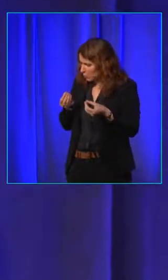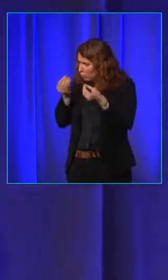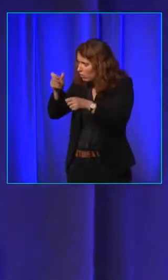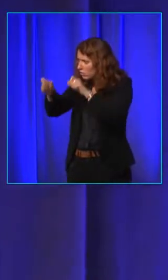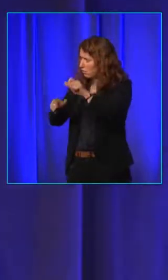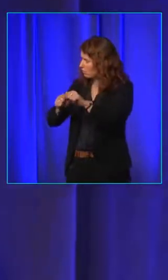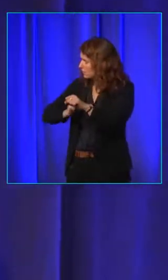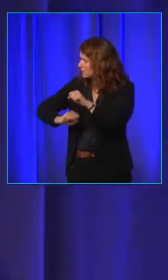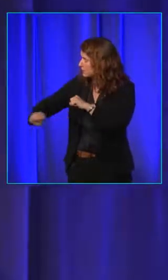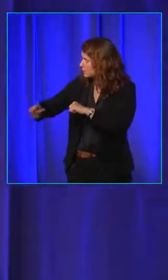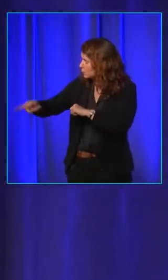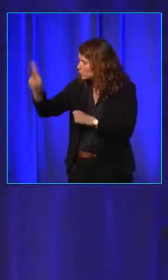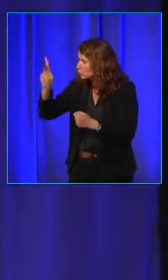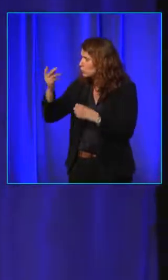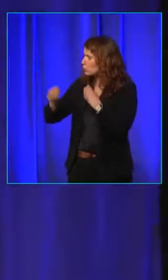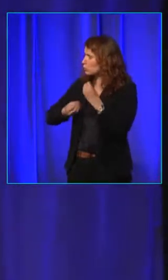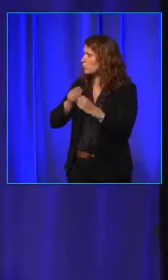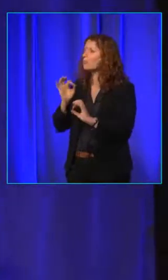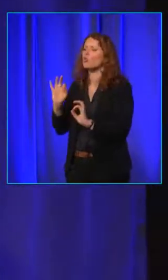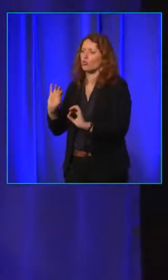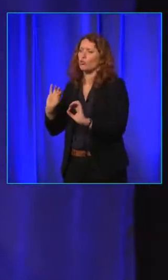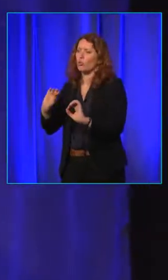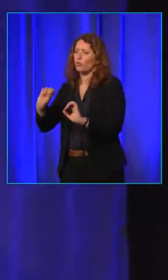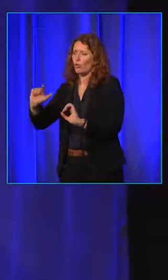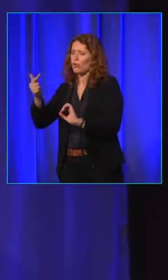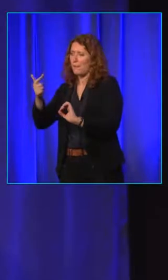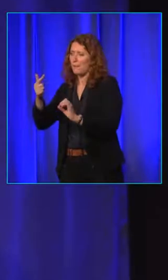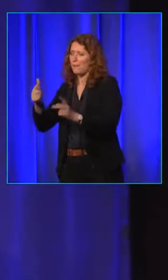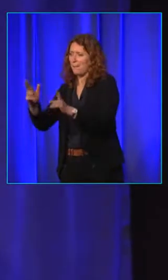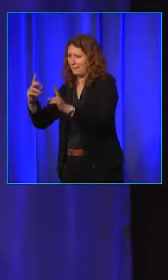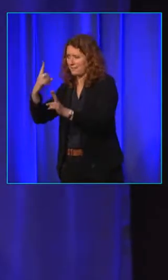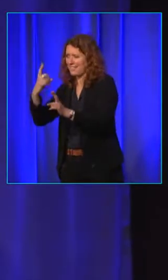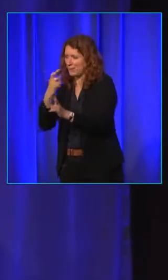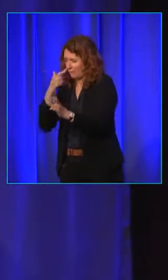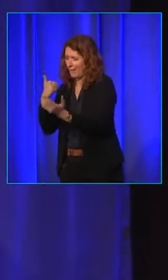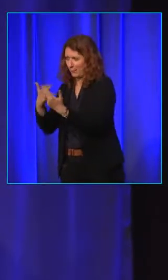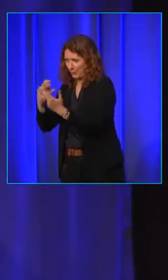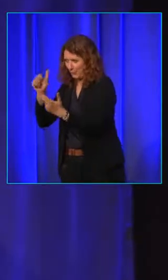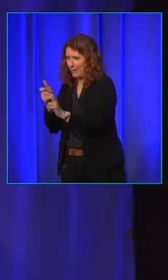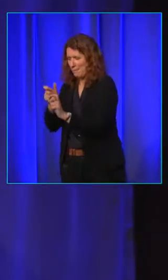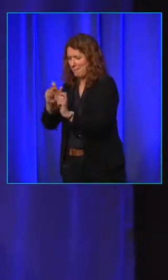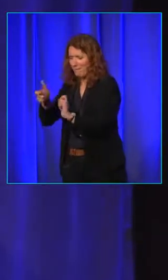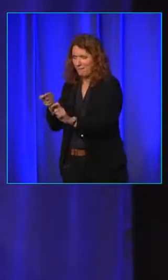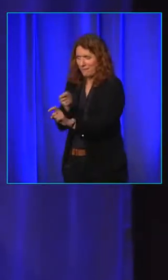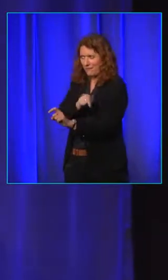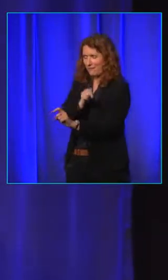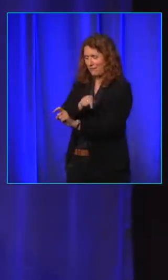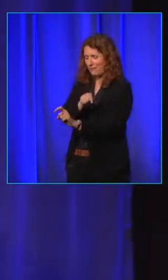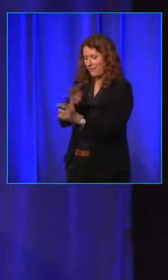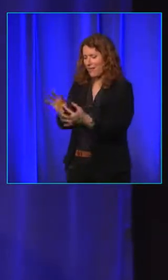vais déjà répondre à la deuxième partie de la question, et après, je rebondirai sur ce que, sur le fait